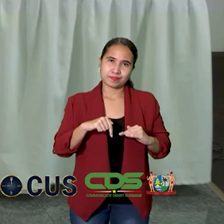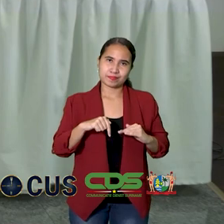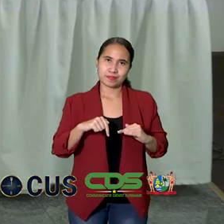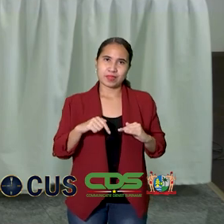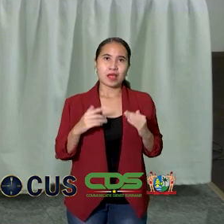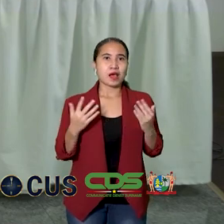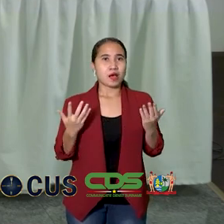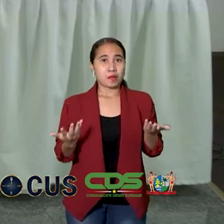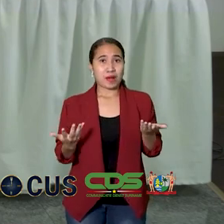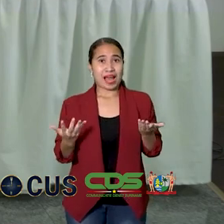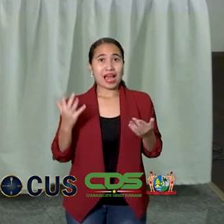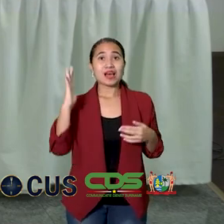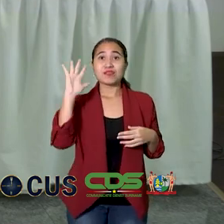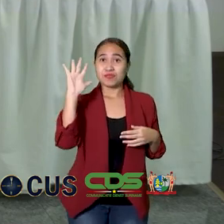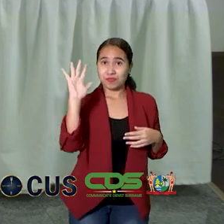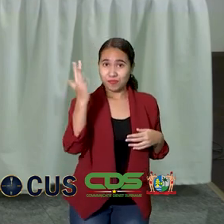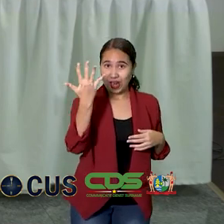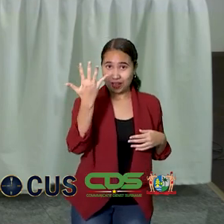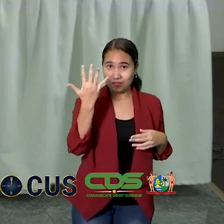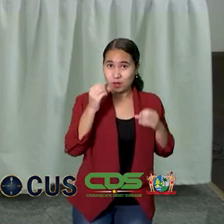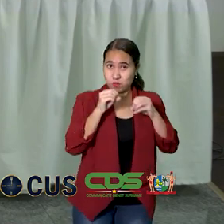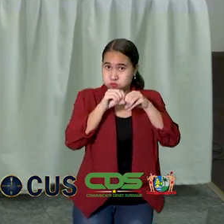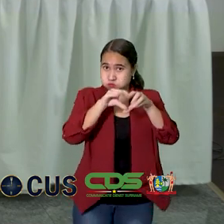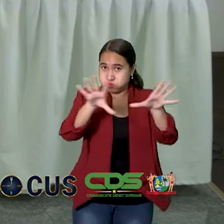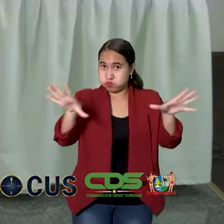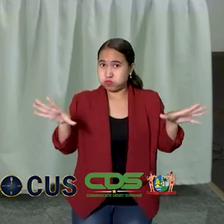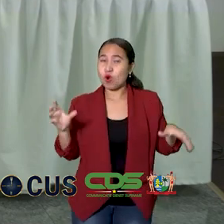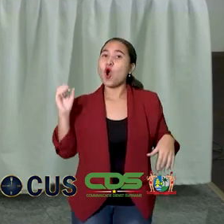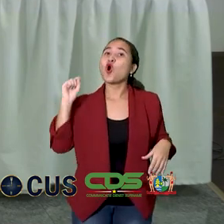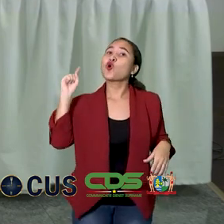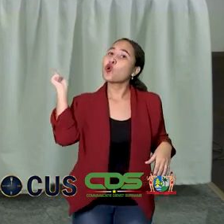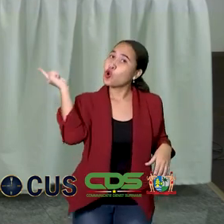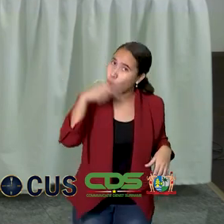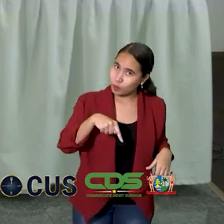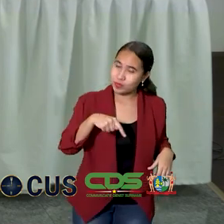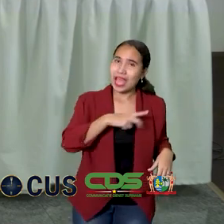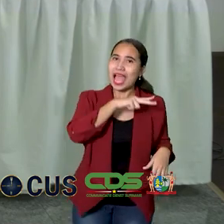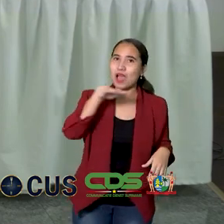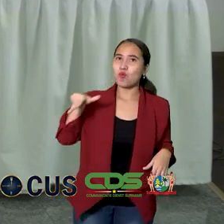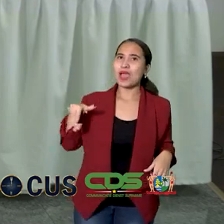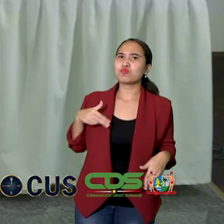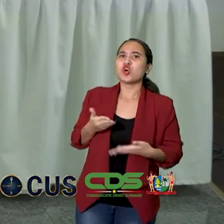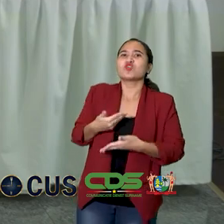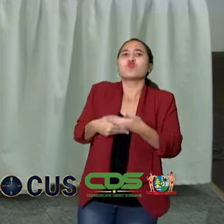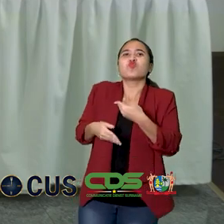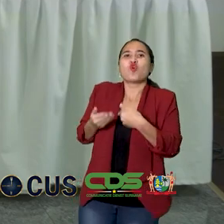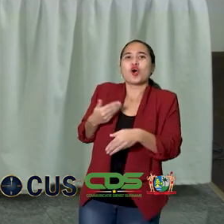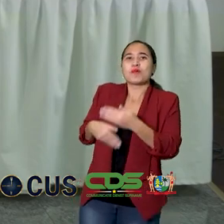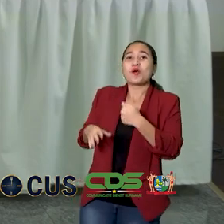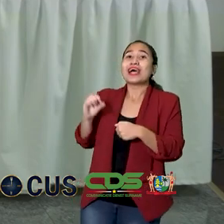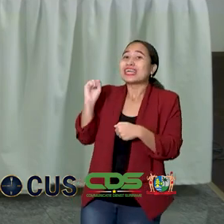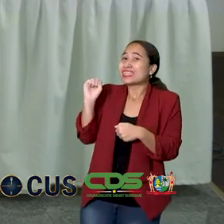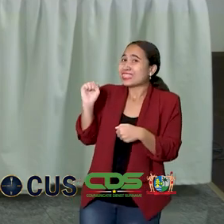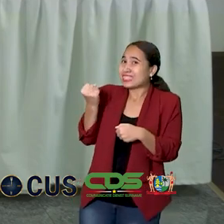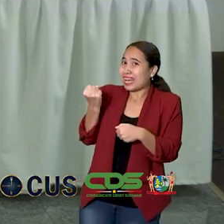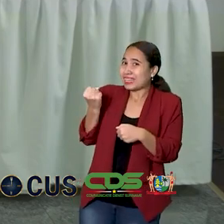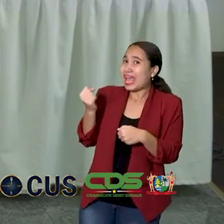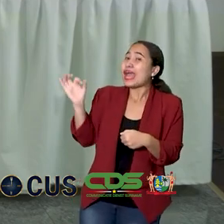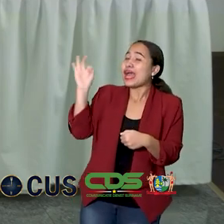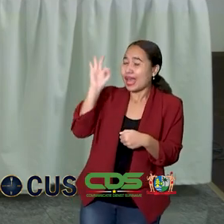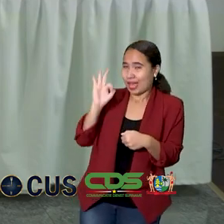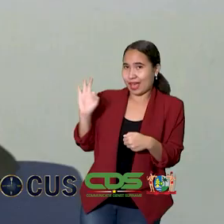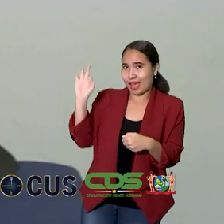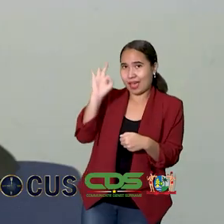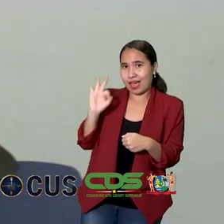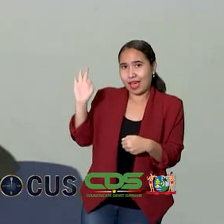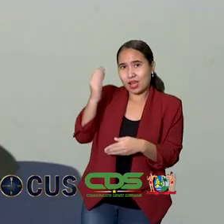Maar die vijfde golf komt eraan. En we have to brace ourselves, omdat dat best heftig kan worden. Maar over die vijfde golf straks